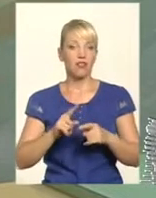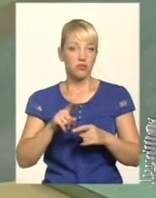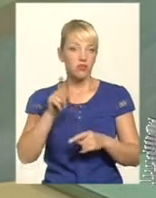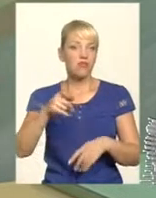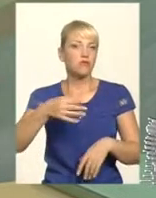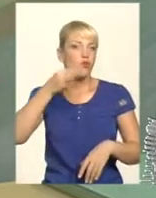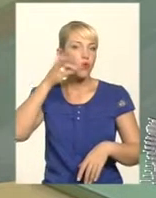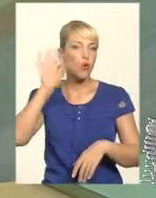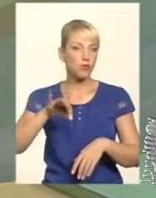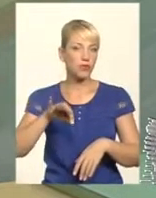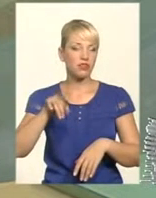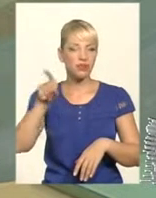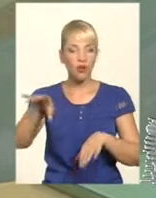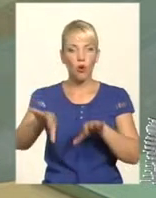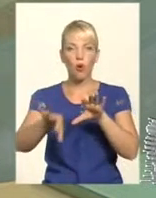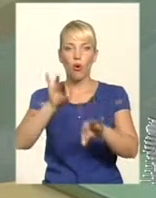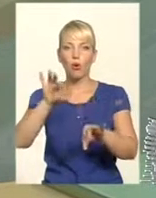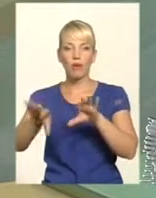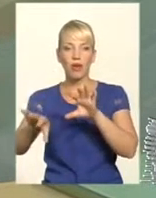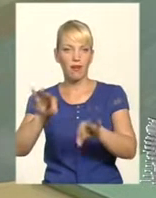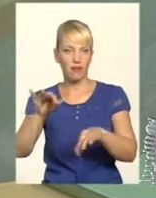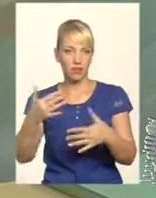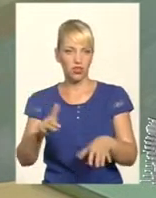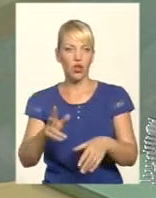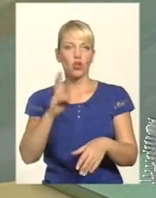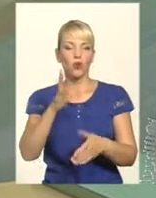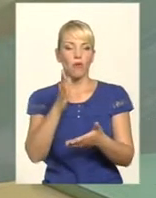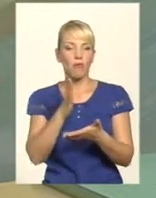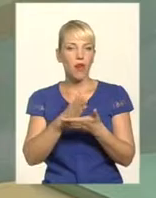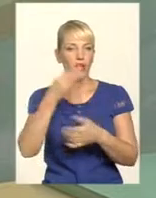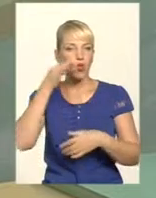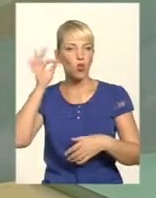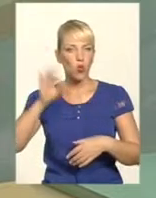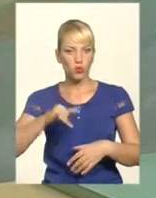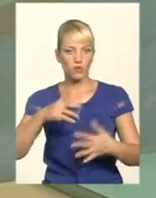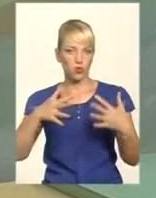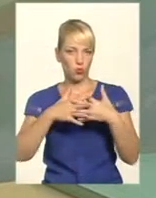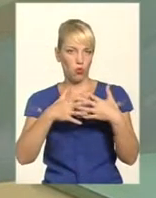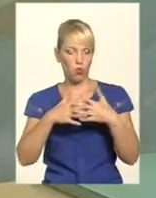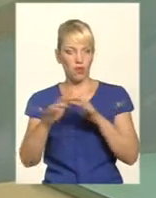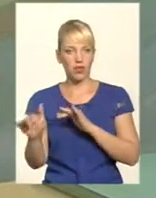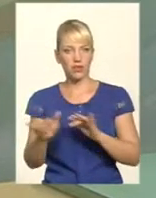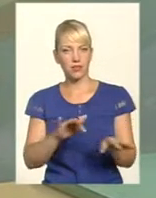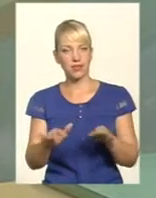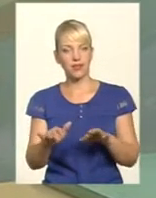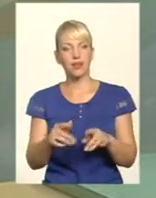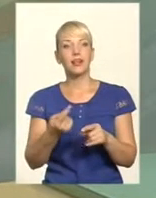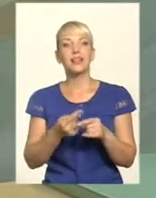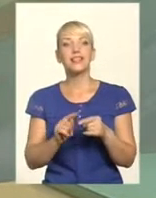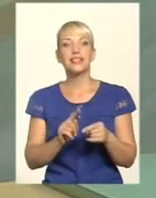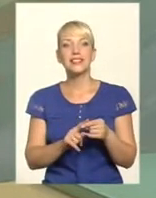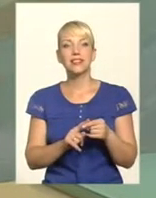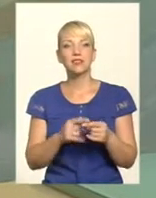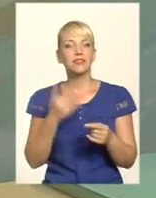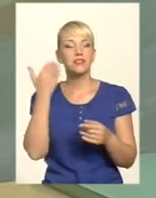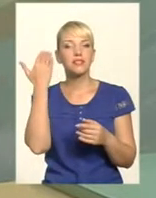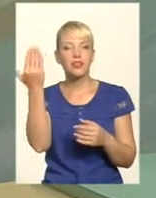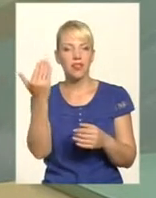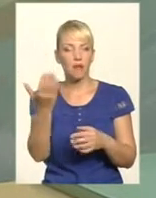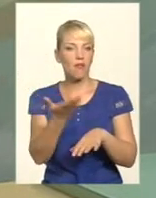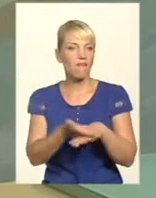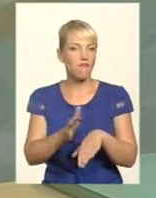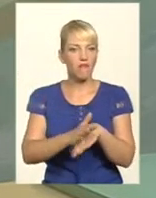досвід і які підбирають такі, які мають певний досвід в бойових діях. Тому, звичайно, це вже стає з ними важче і